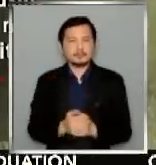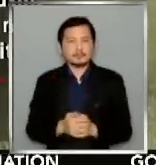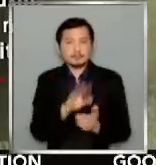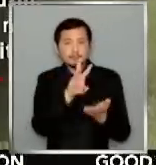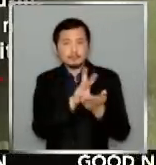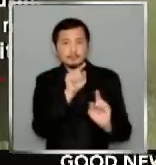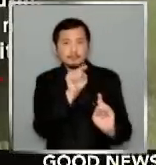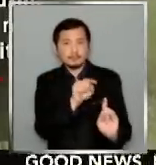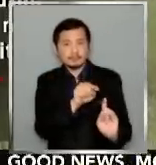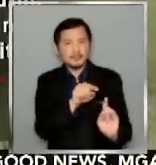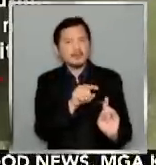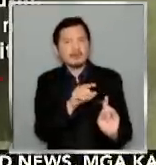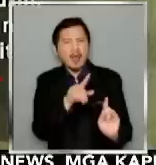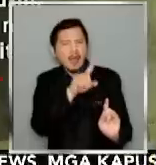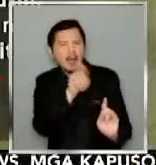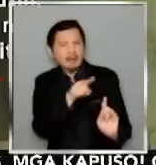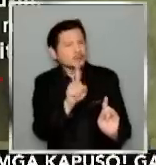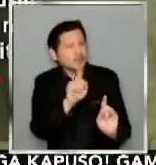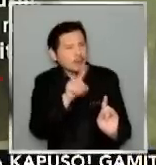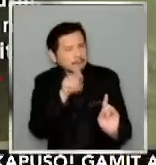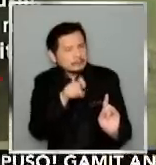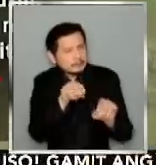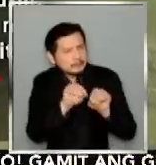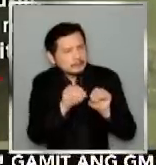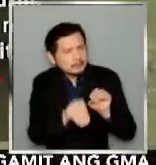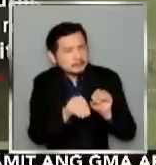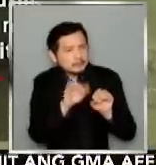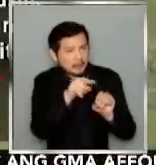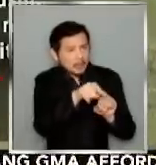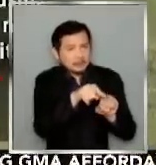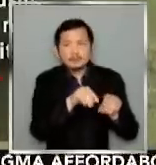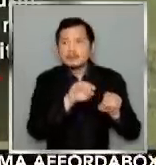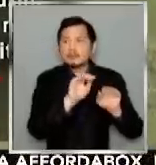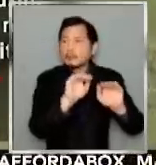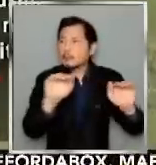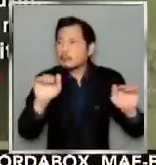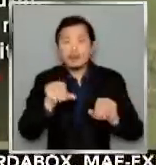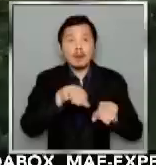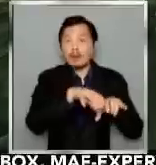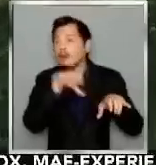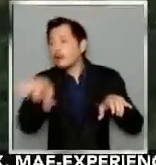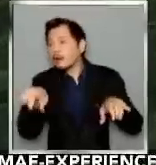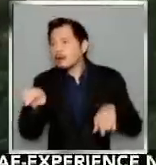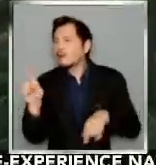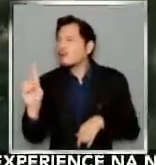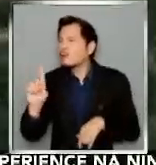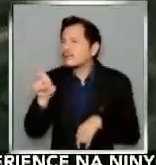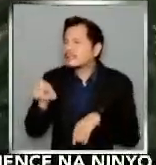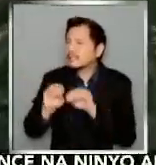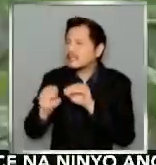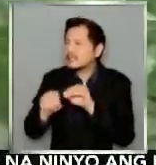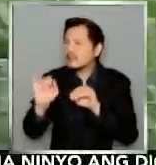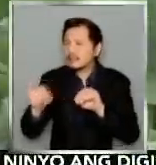ano bang kailangan na itanim? No? Dito naman sa kabilang munisipyo, anong kailangan na itanim? Sinisika pa